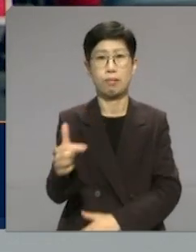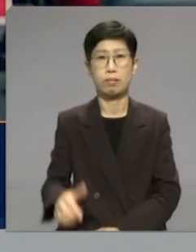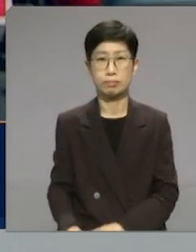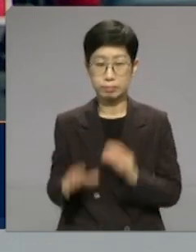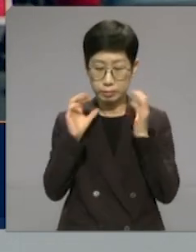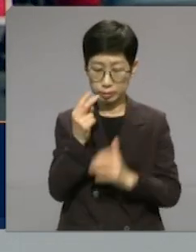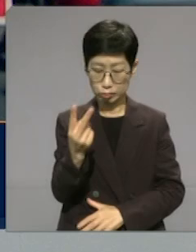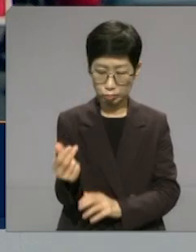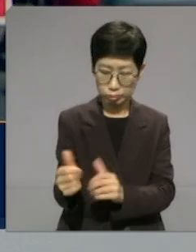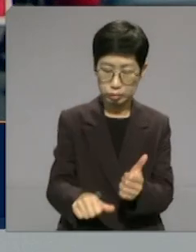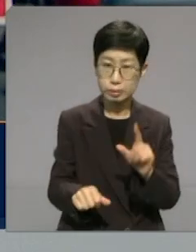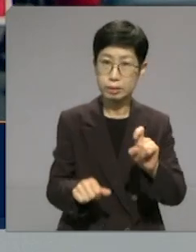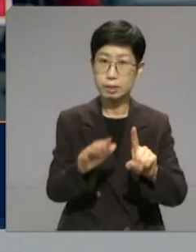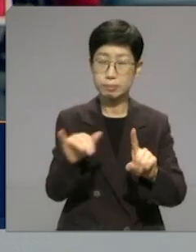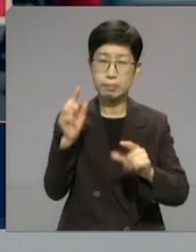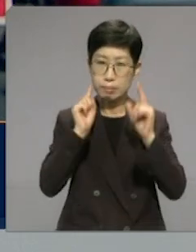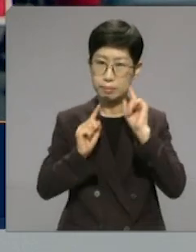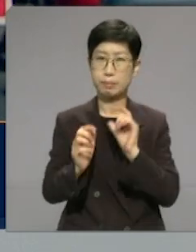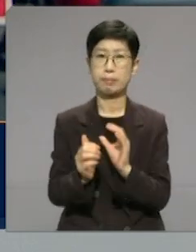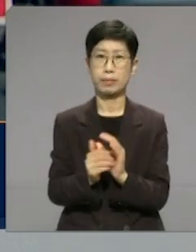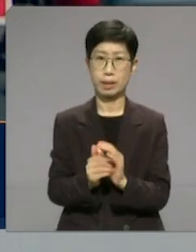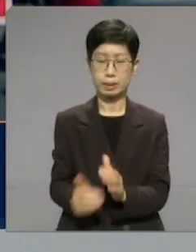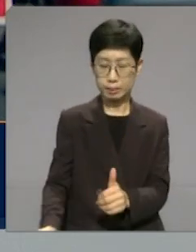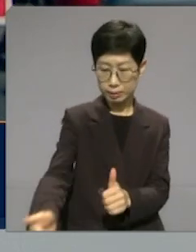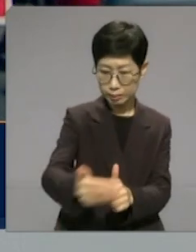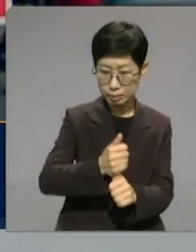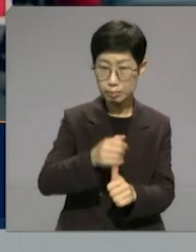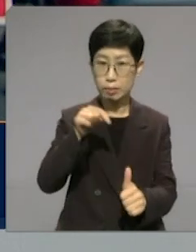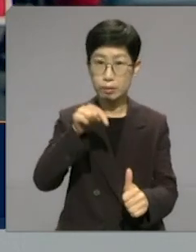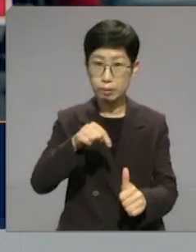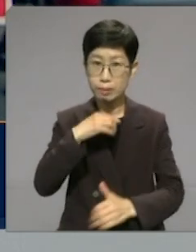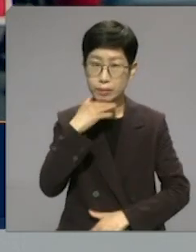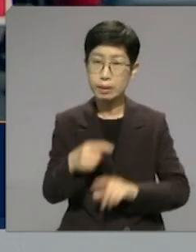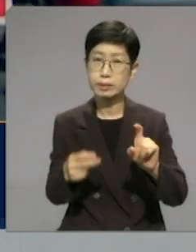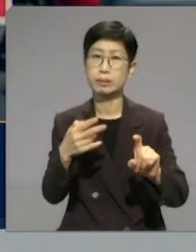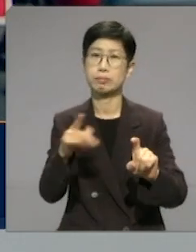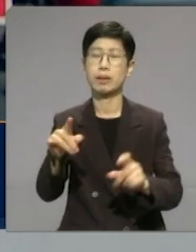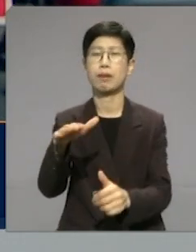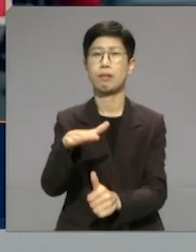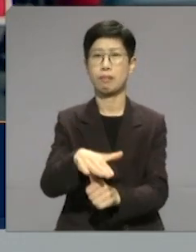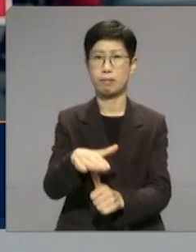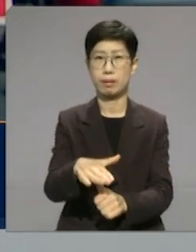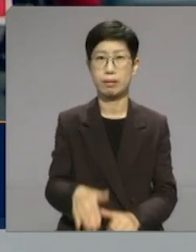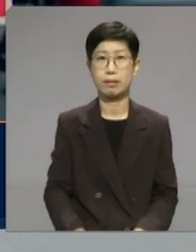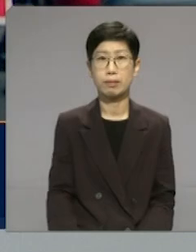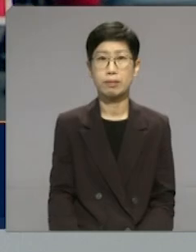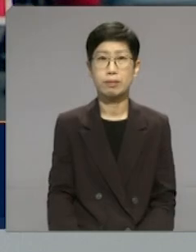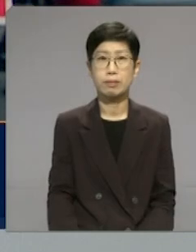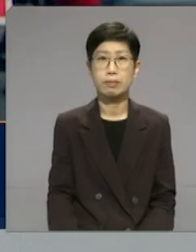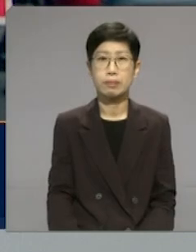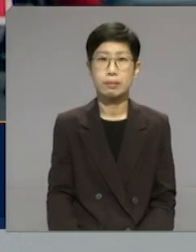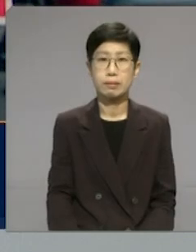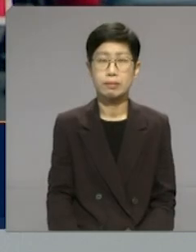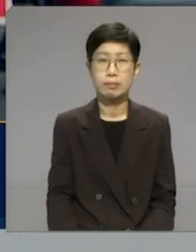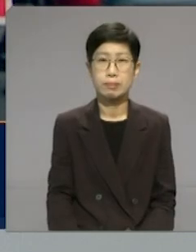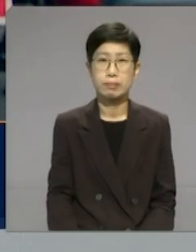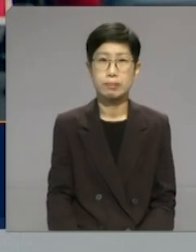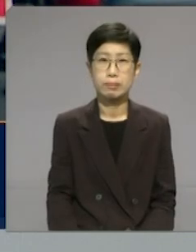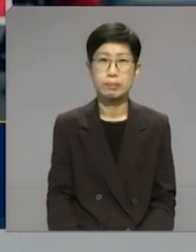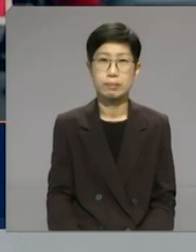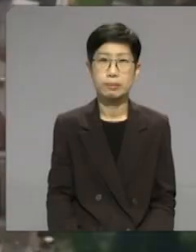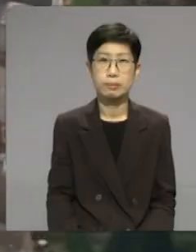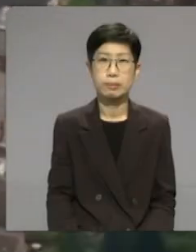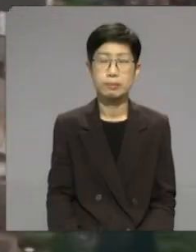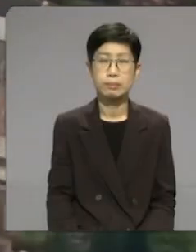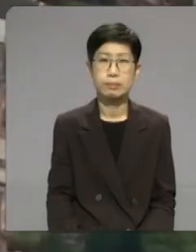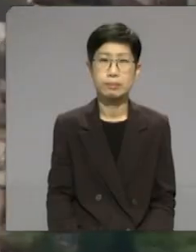2명이 숨지고 11명이 다쳤는데 붙잡힌 용의자는 10대 소년으로 확인됐습니다. 원예미 월드리포터입니다.